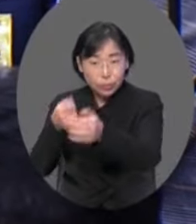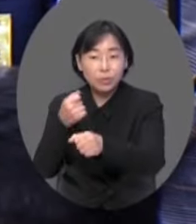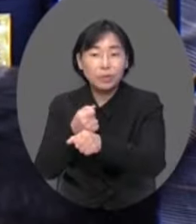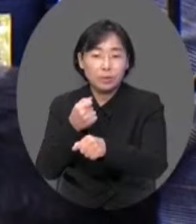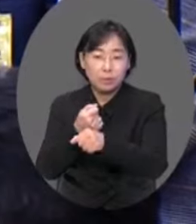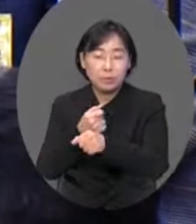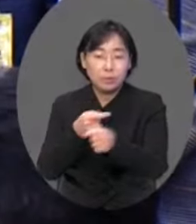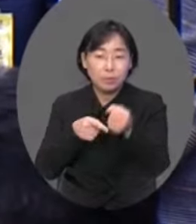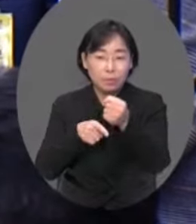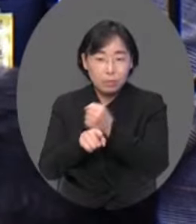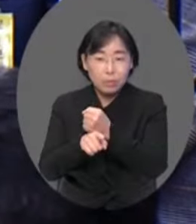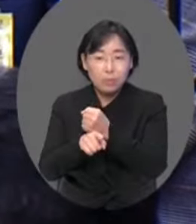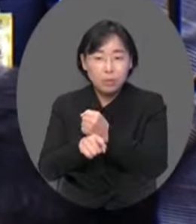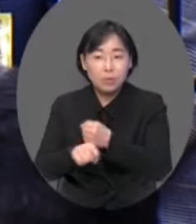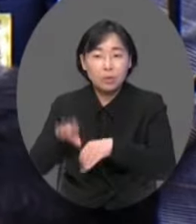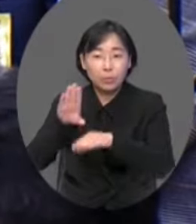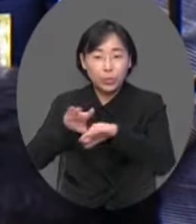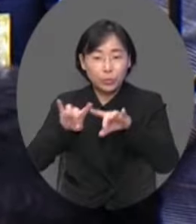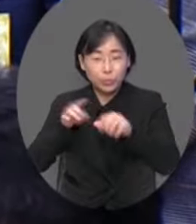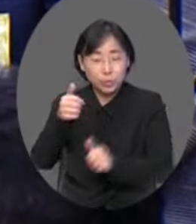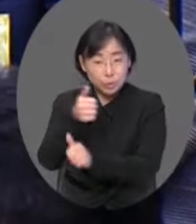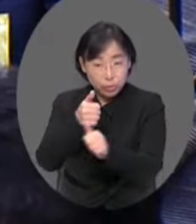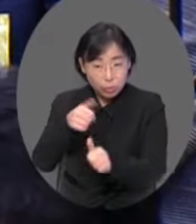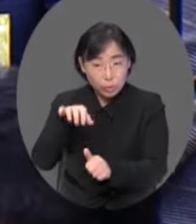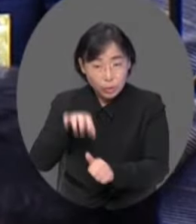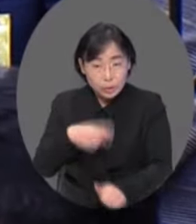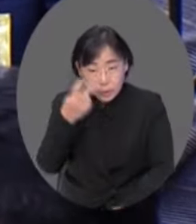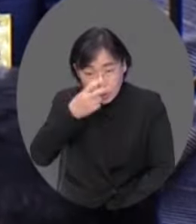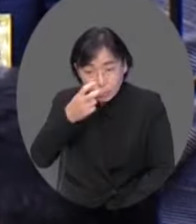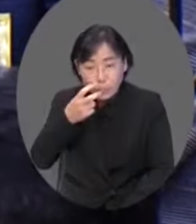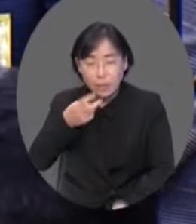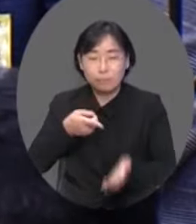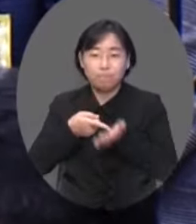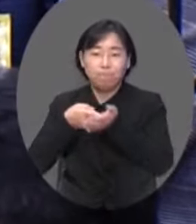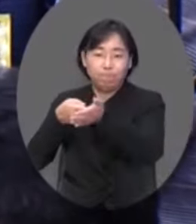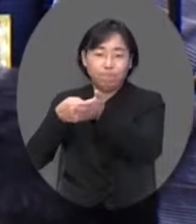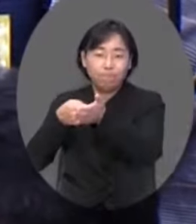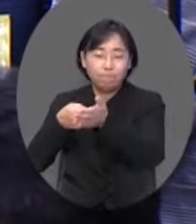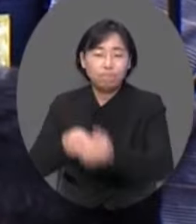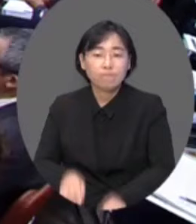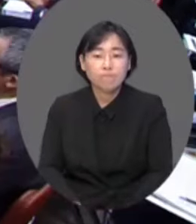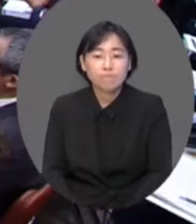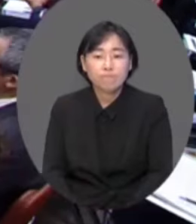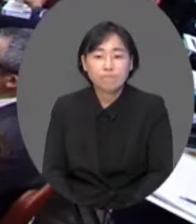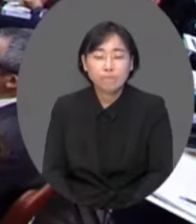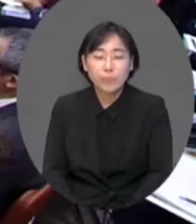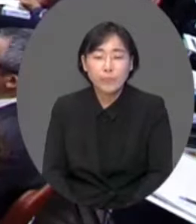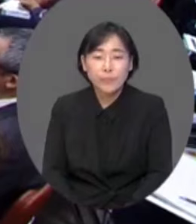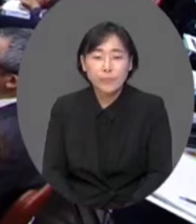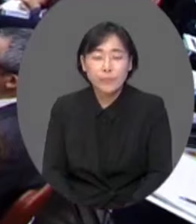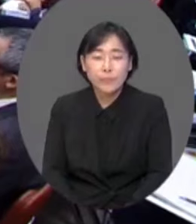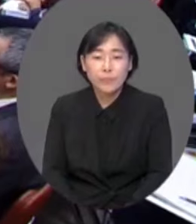의결로 예, 감사 실시를 요청합니다. 저 요청을